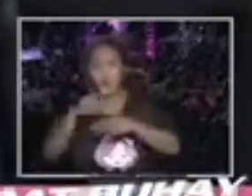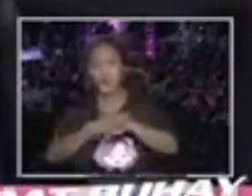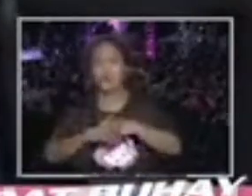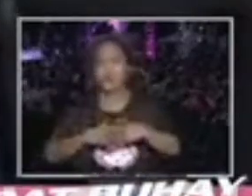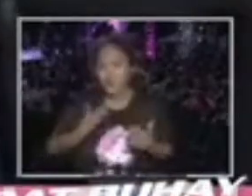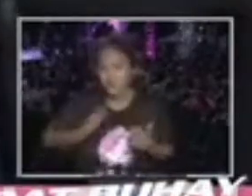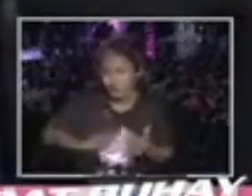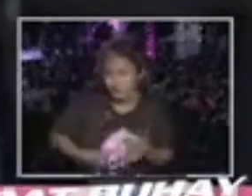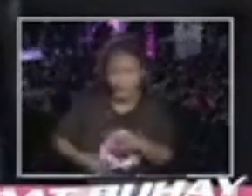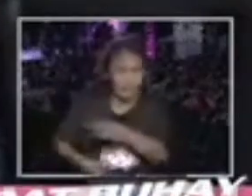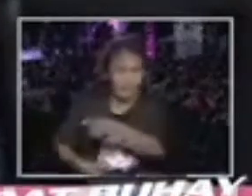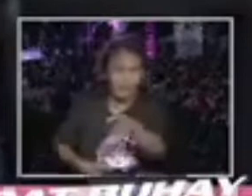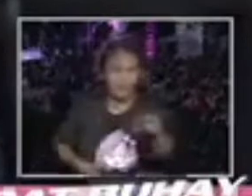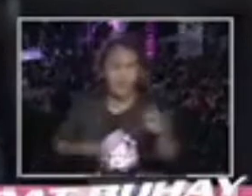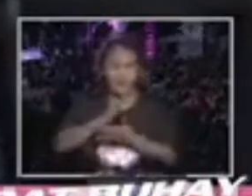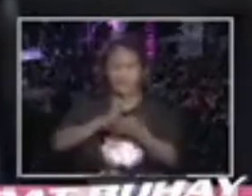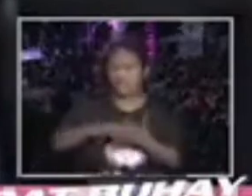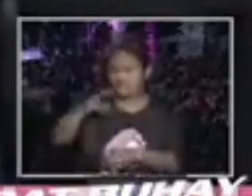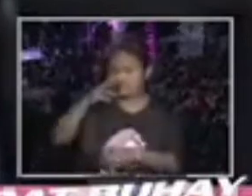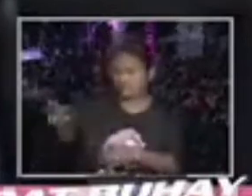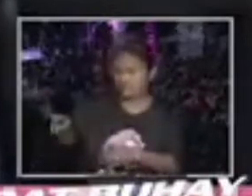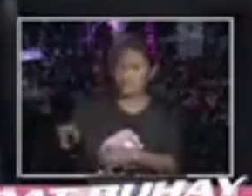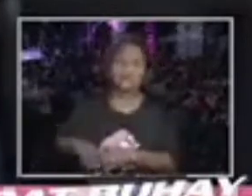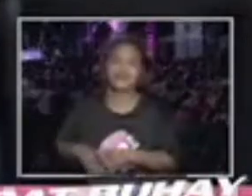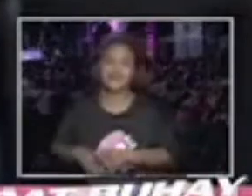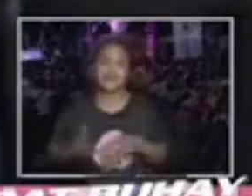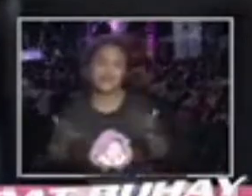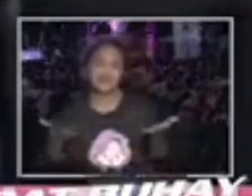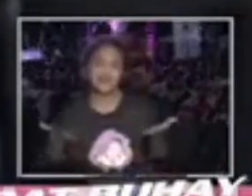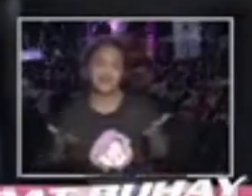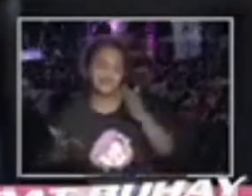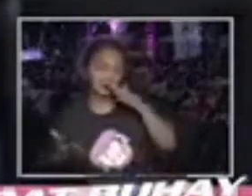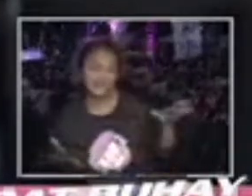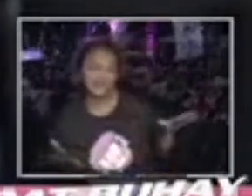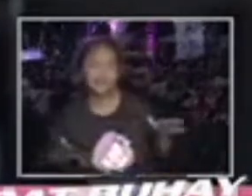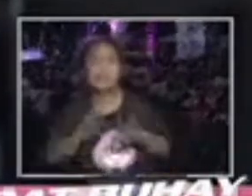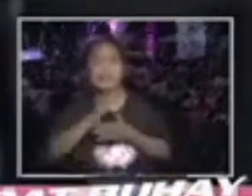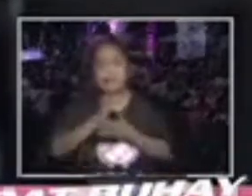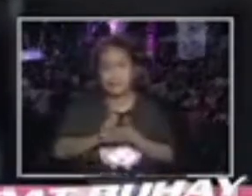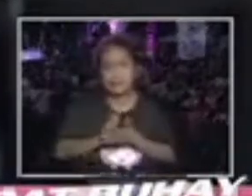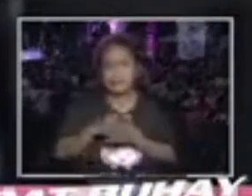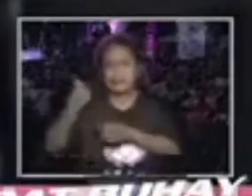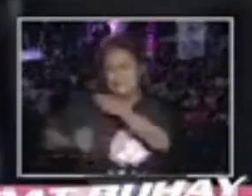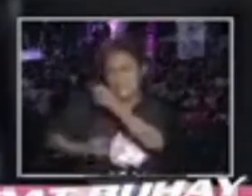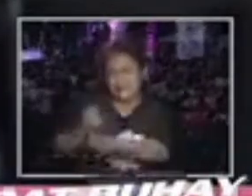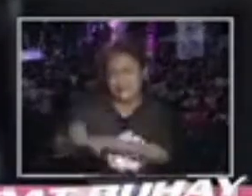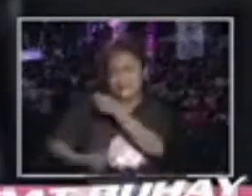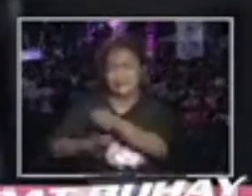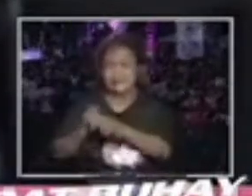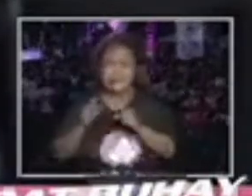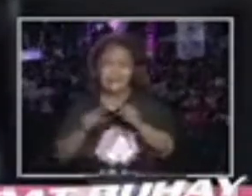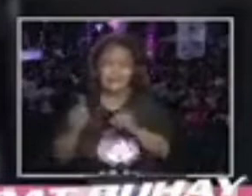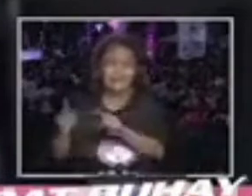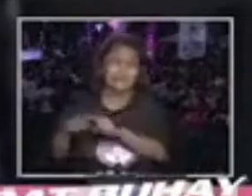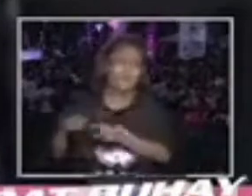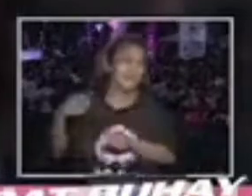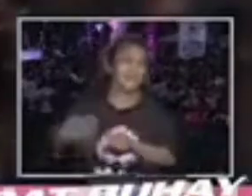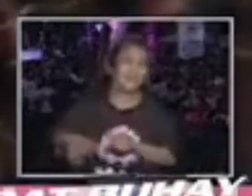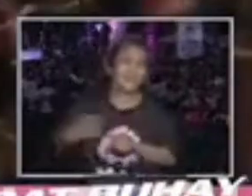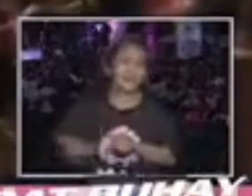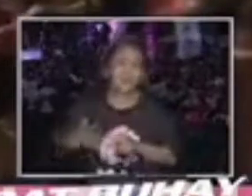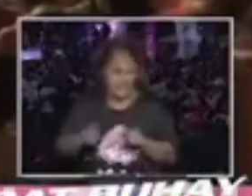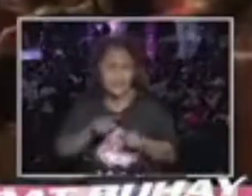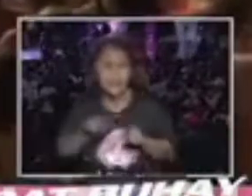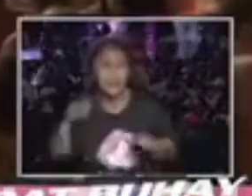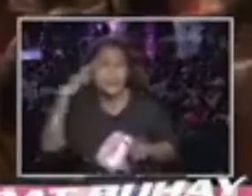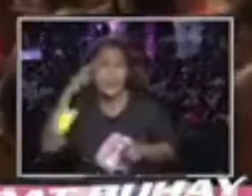mga iniit sa puwera, sa mga pinagdusa ng iba't ibang krisis, sa lahat ng